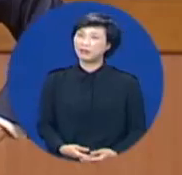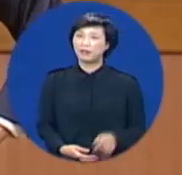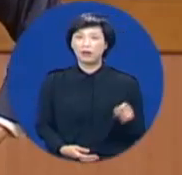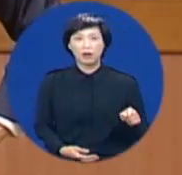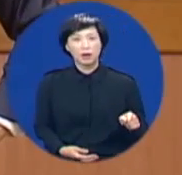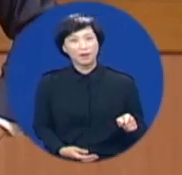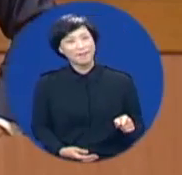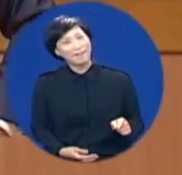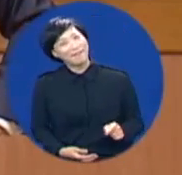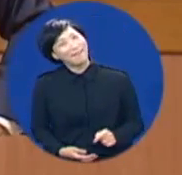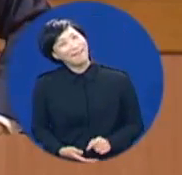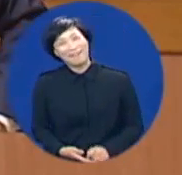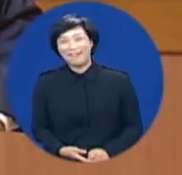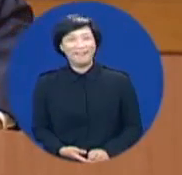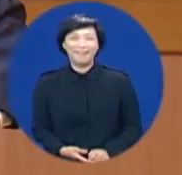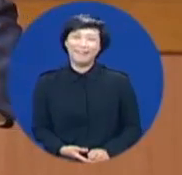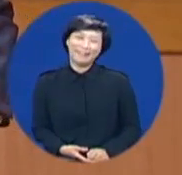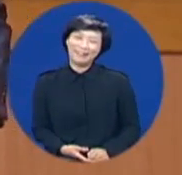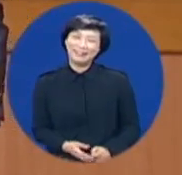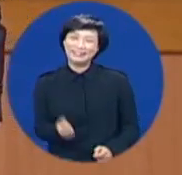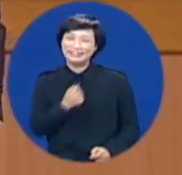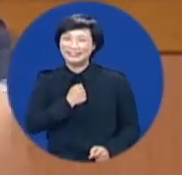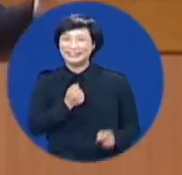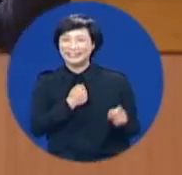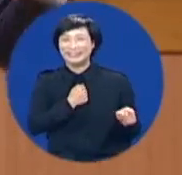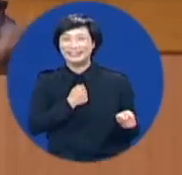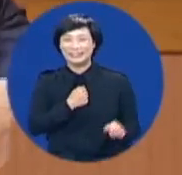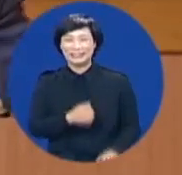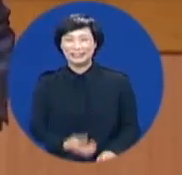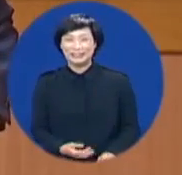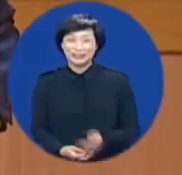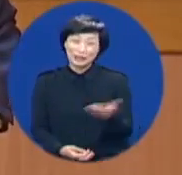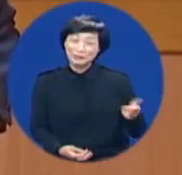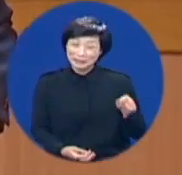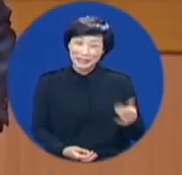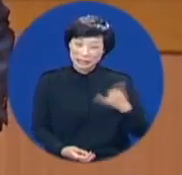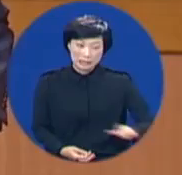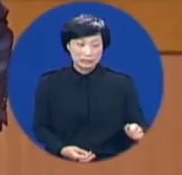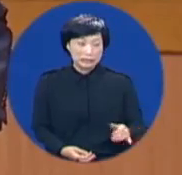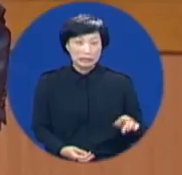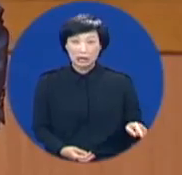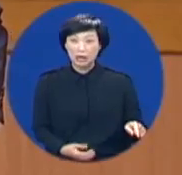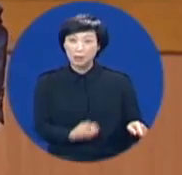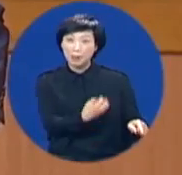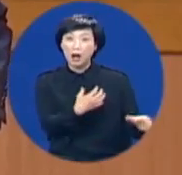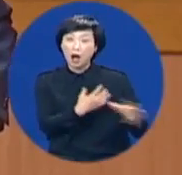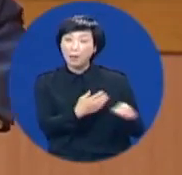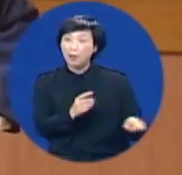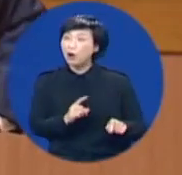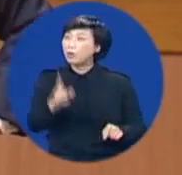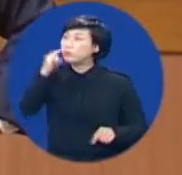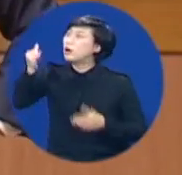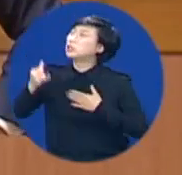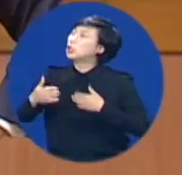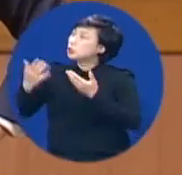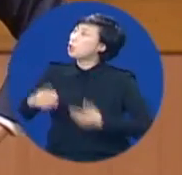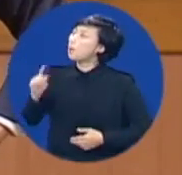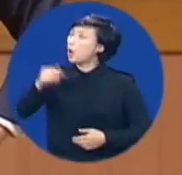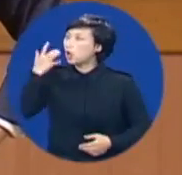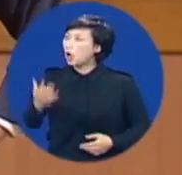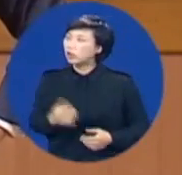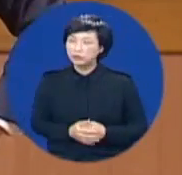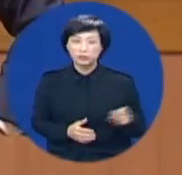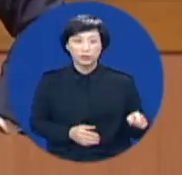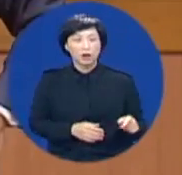이러네. 참 답답한 일이네. 나에게 못 해줬냐 엄마 아빠가. 못 해줬냐는데 뭐라고